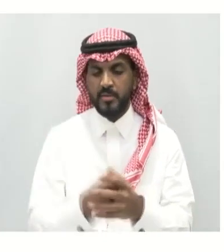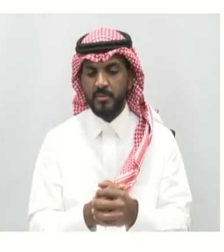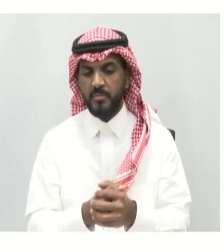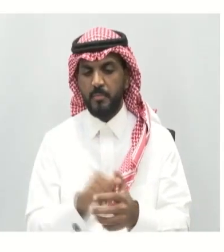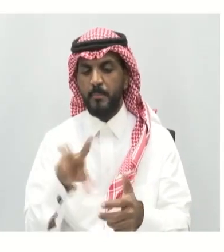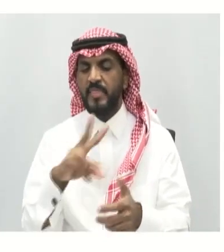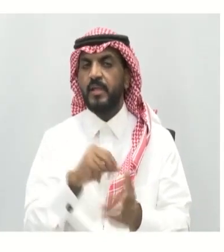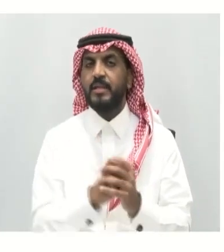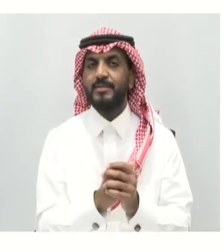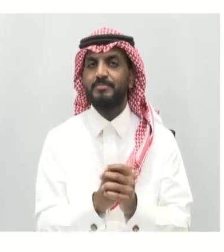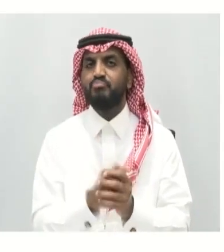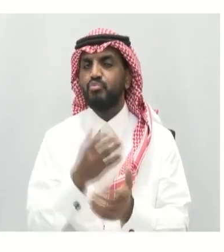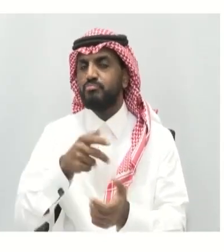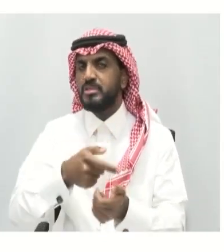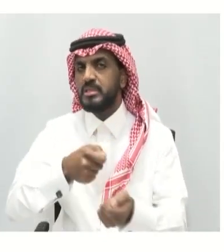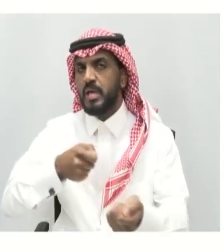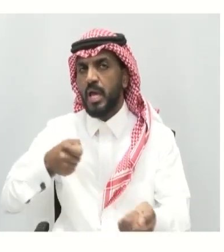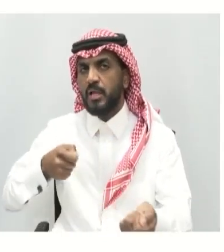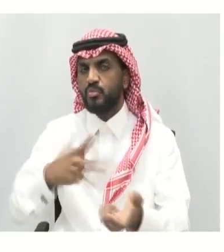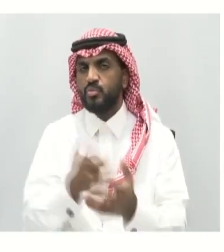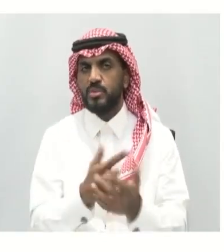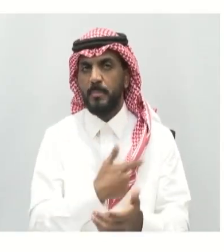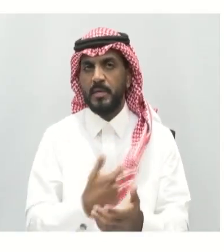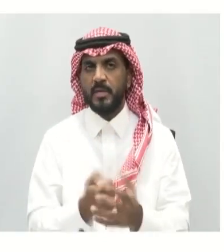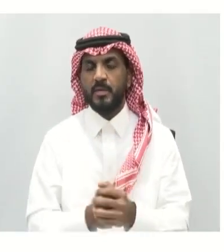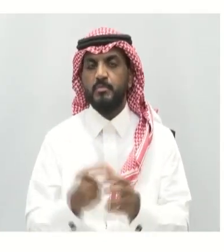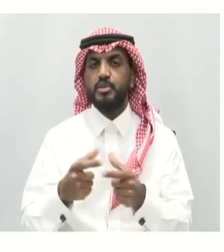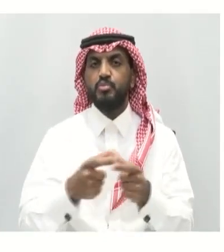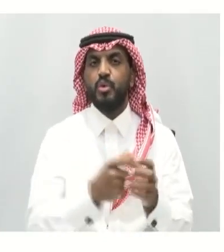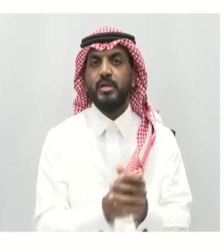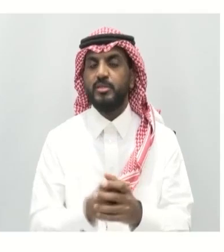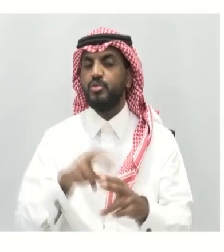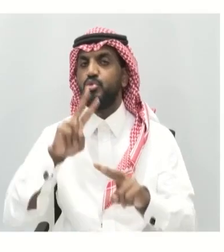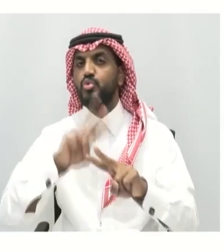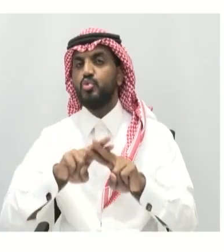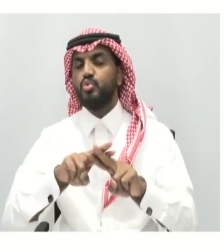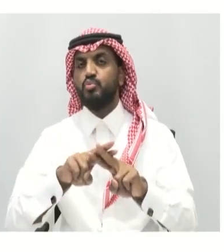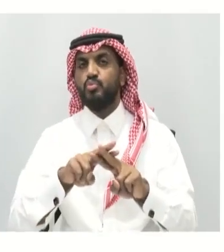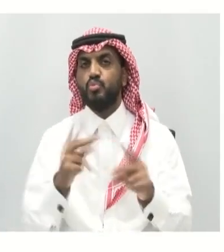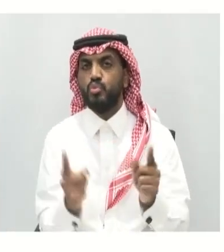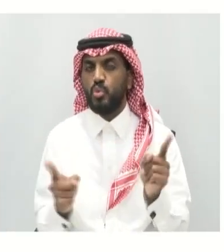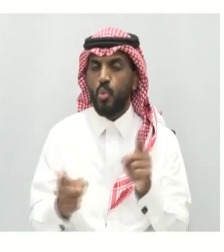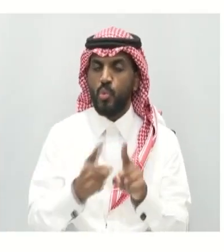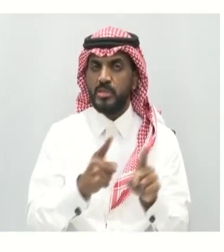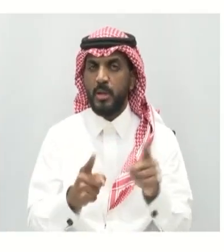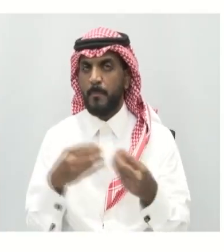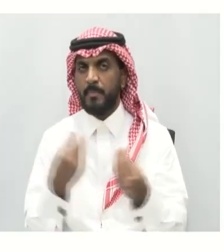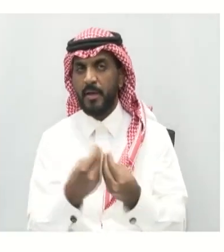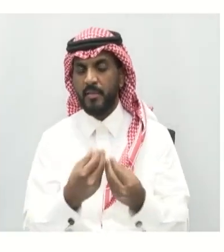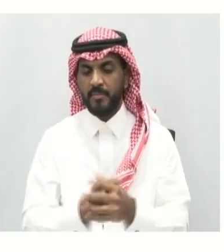كانه يصيد فيسمون مجموعه النجوم هذه اللي توصلت مع بعض